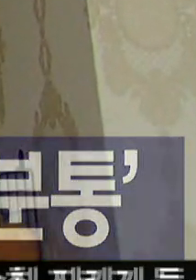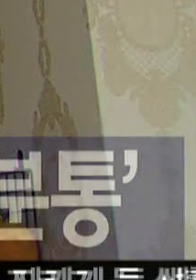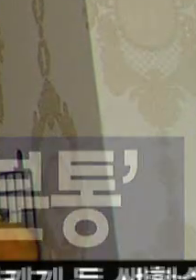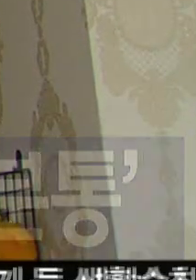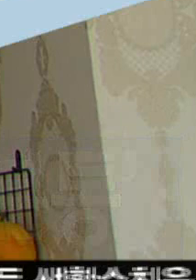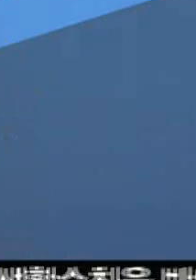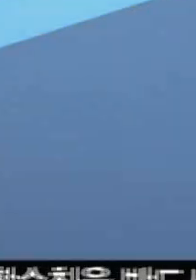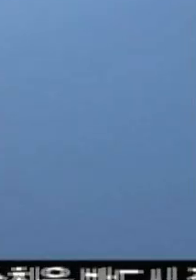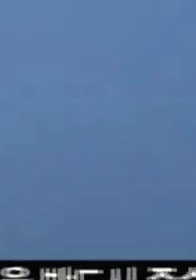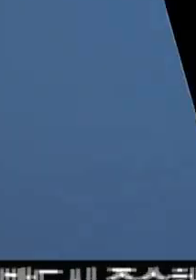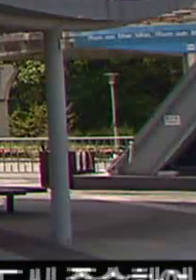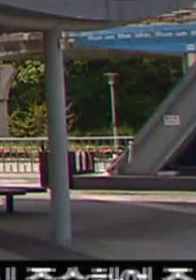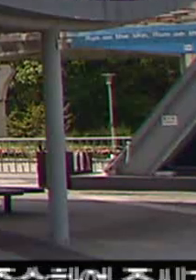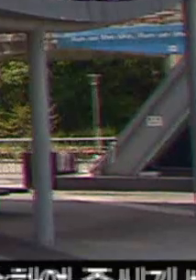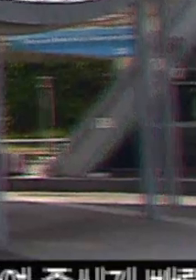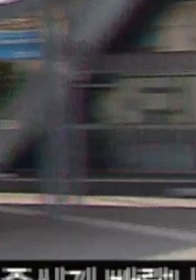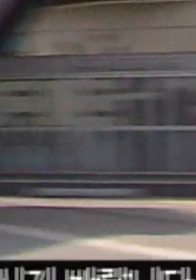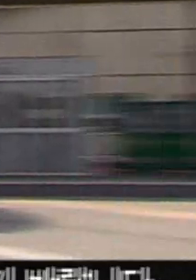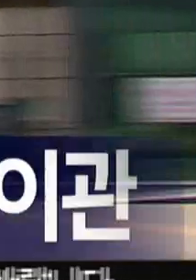들었을 거예요.